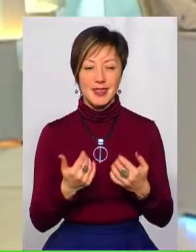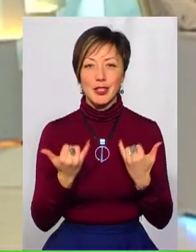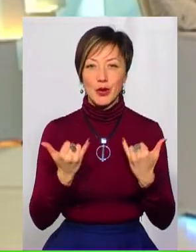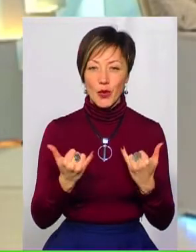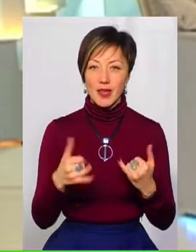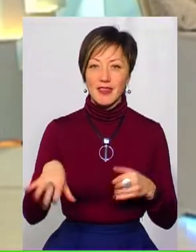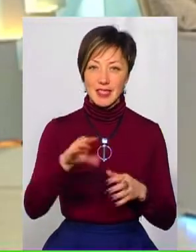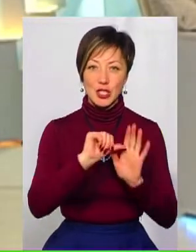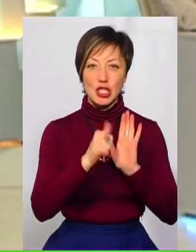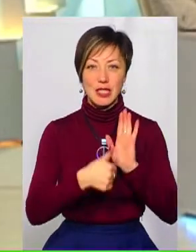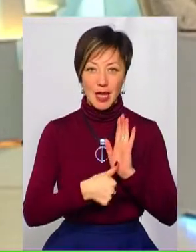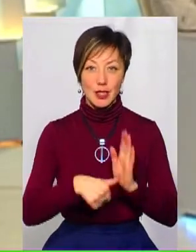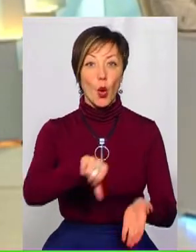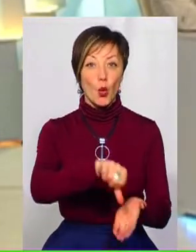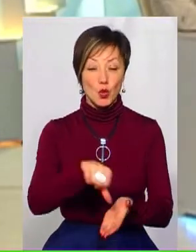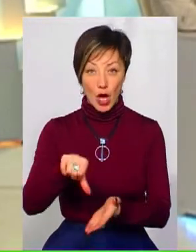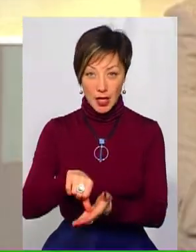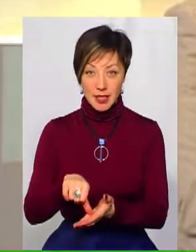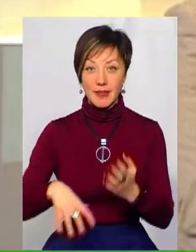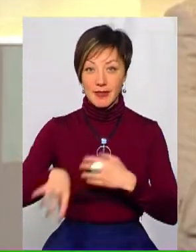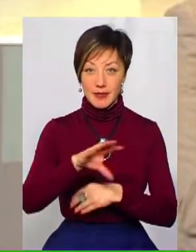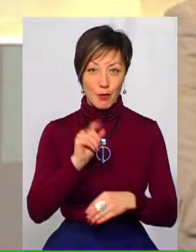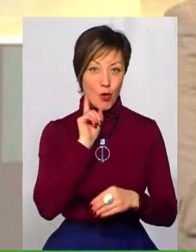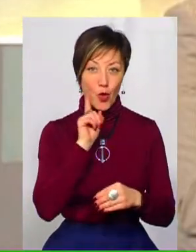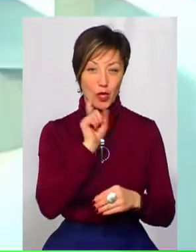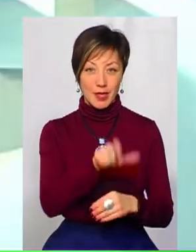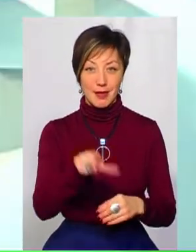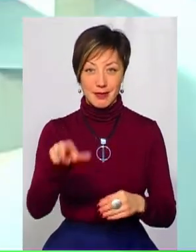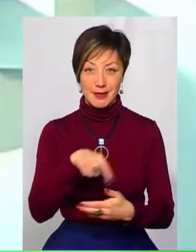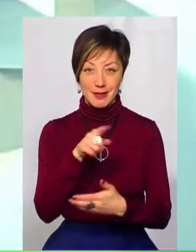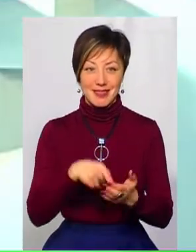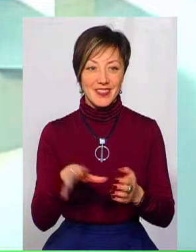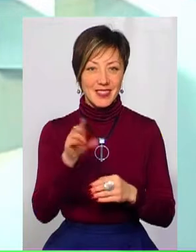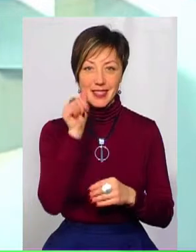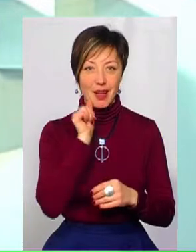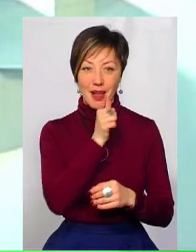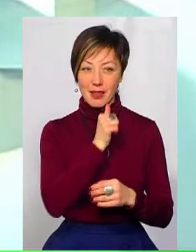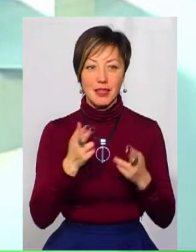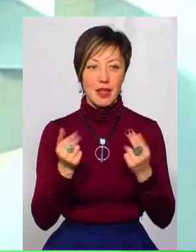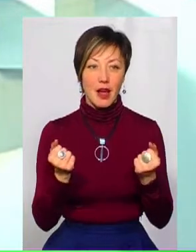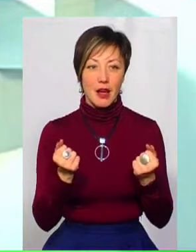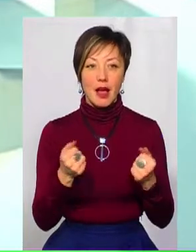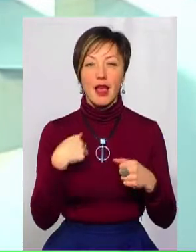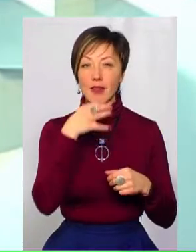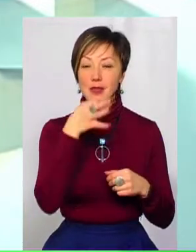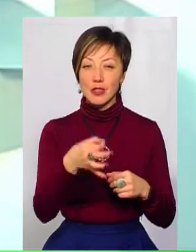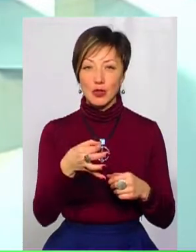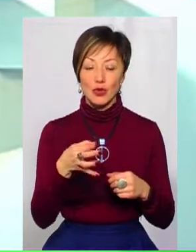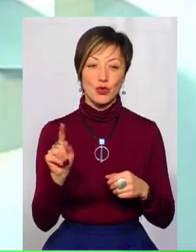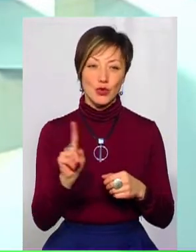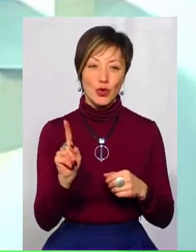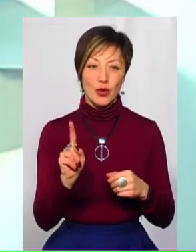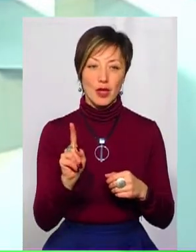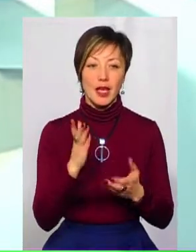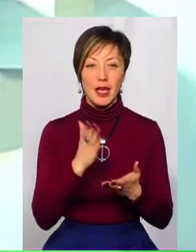всі 16 учасників, вони всі молоді. Так. Всі загадки. Вони всі загадки, а я вам скажу, що відносно